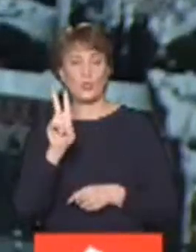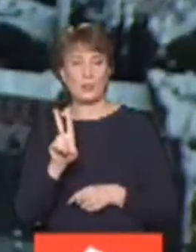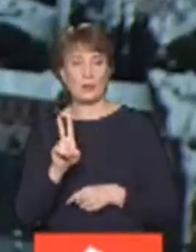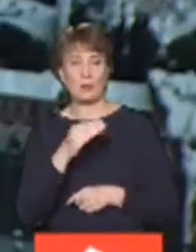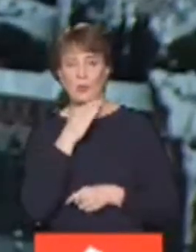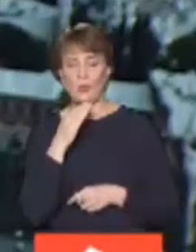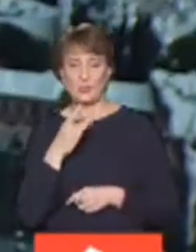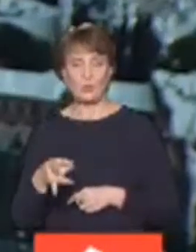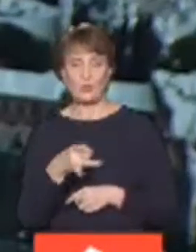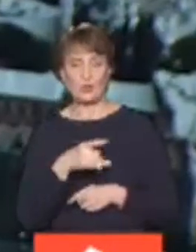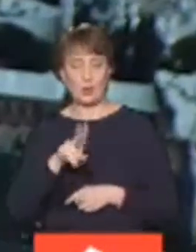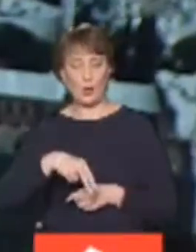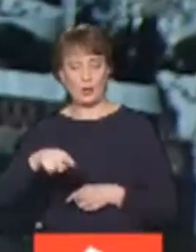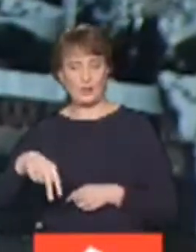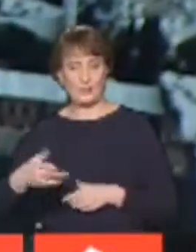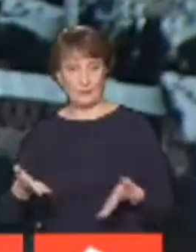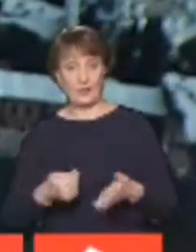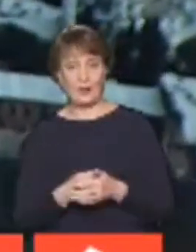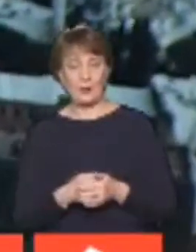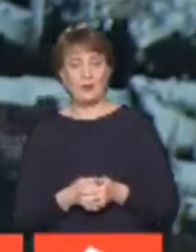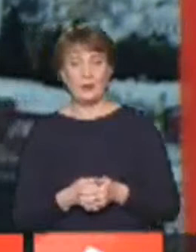районах. Остання лінія, яка